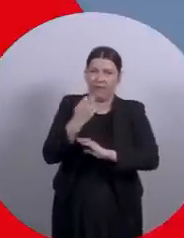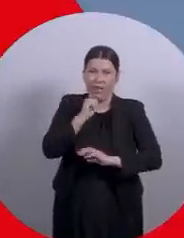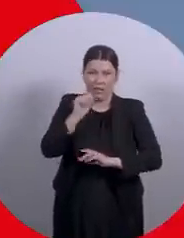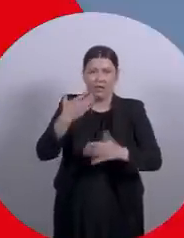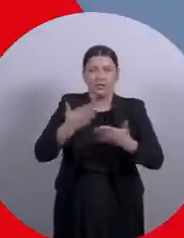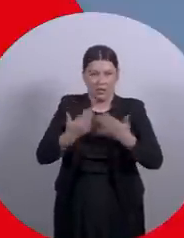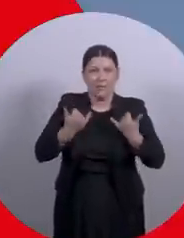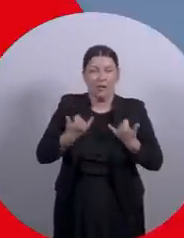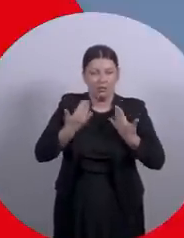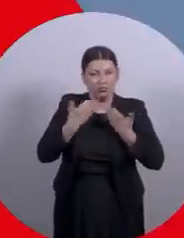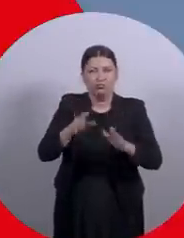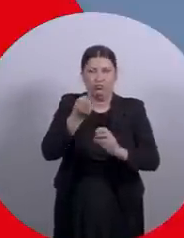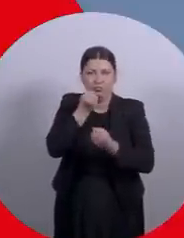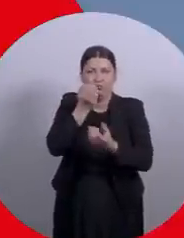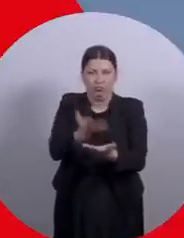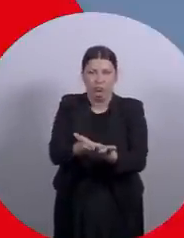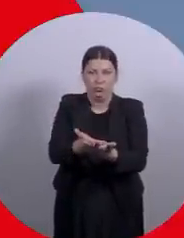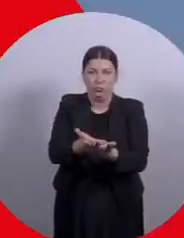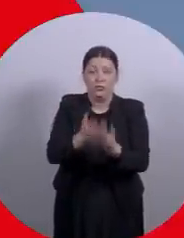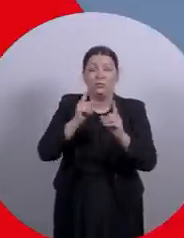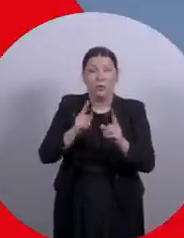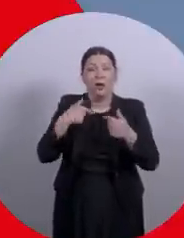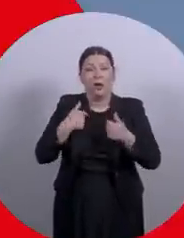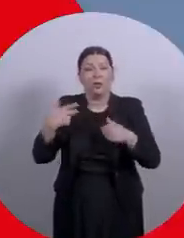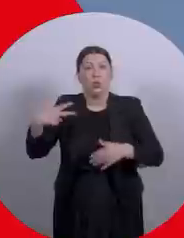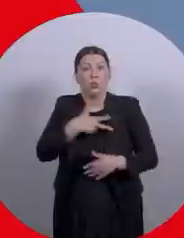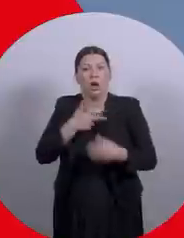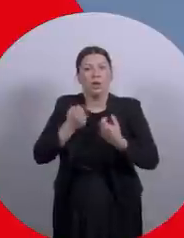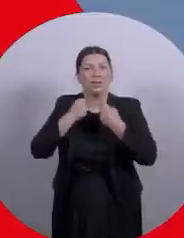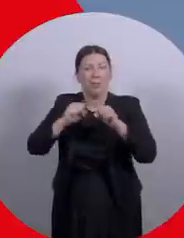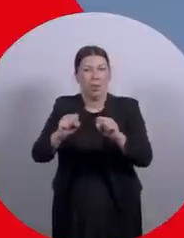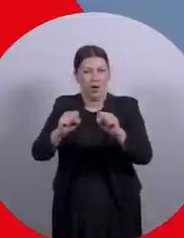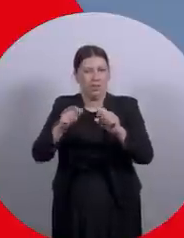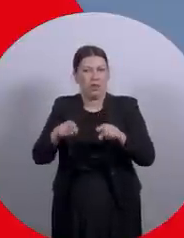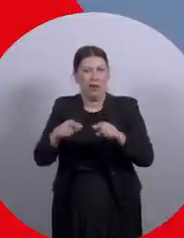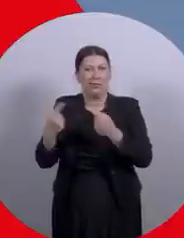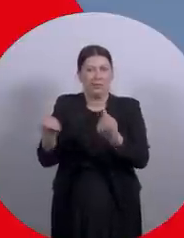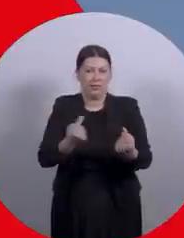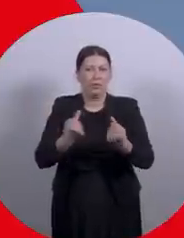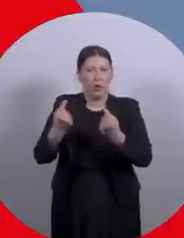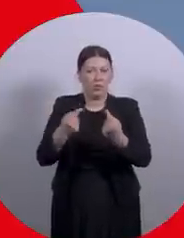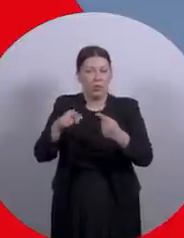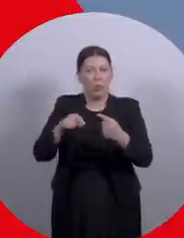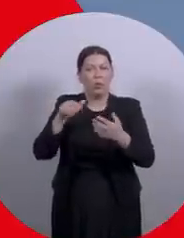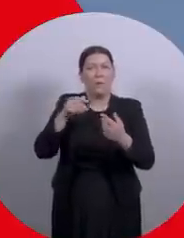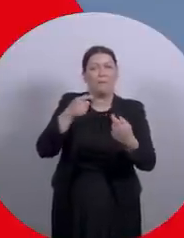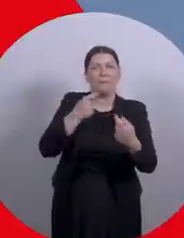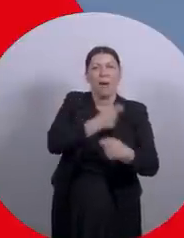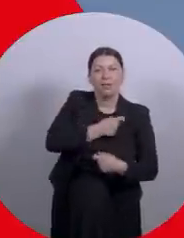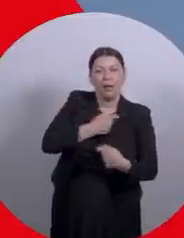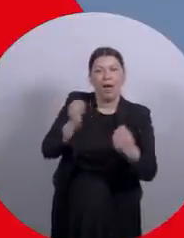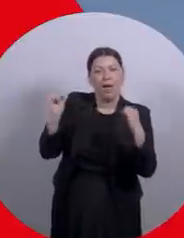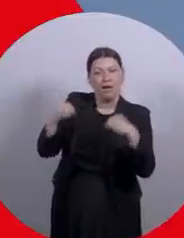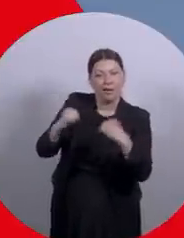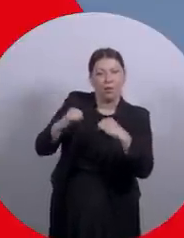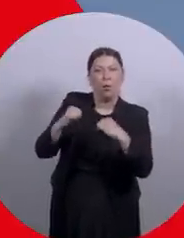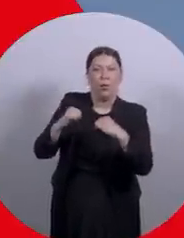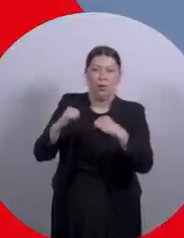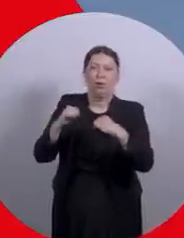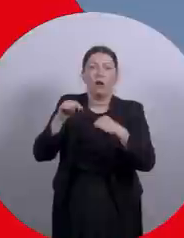aber in der Phase der Sozialdemokratie in der Situation der Einigung der Parteien der Situation